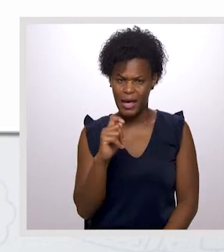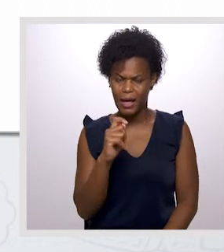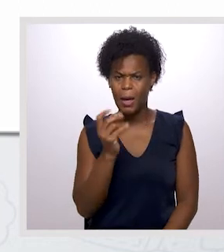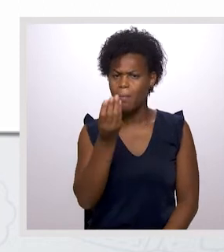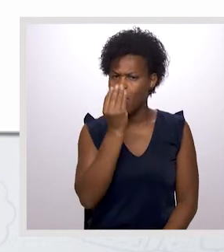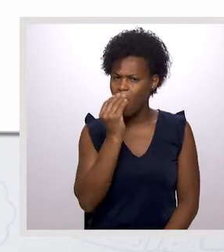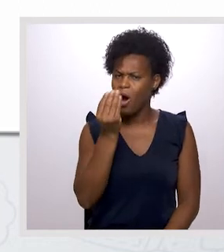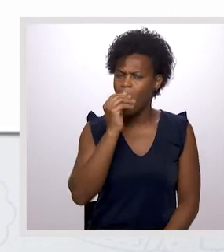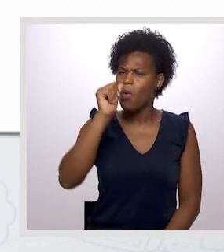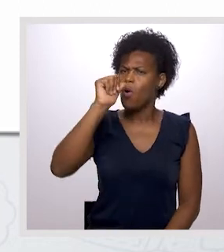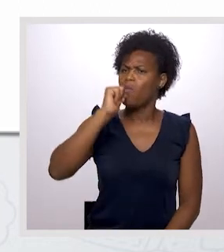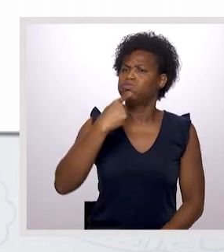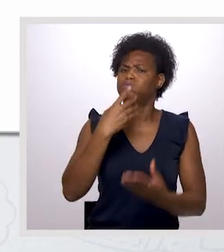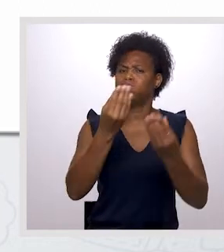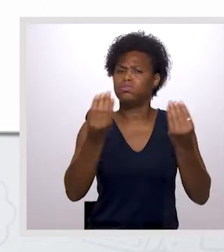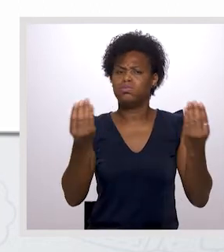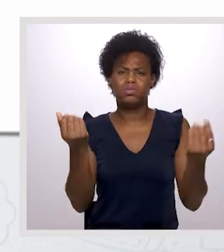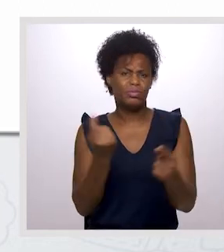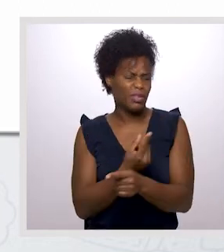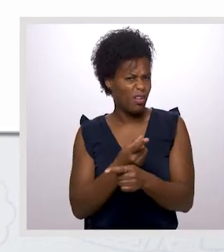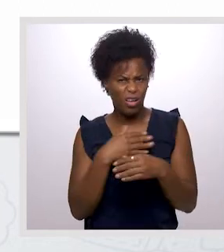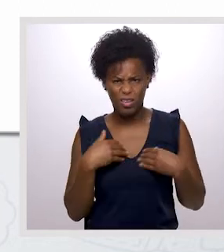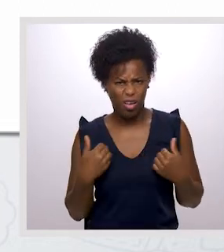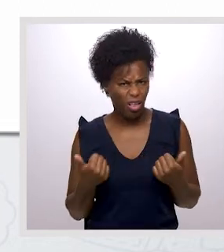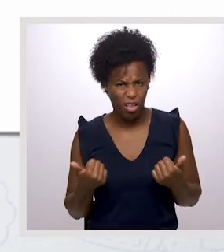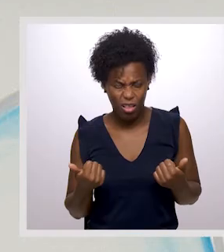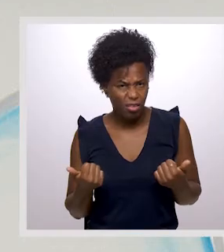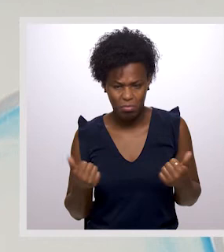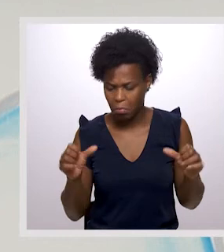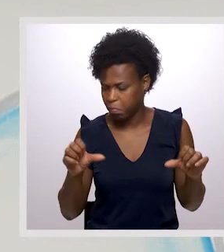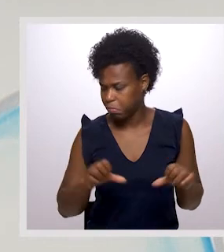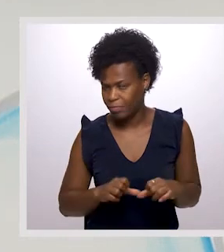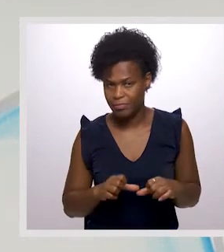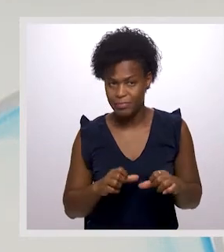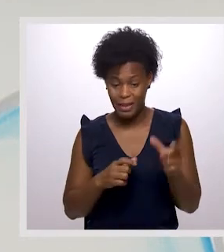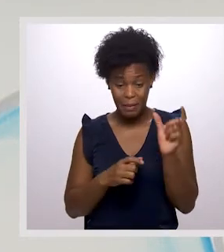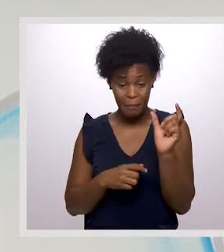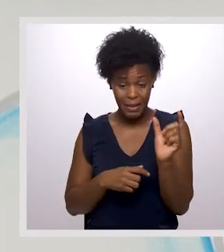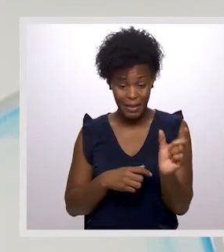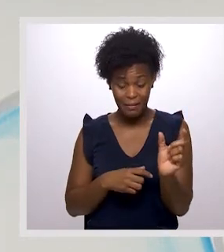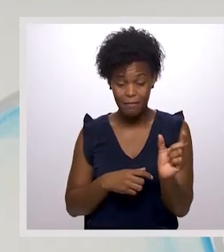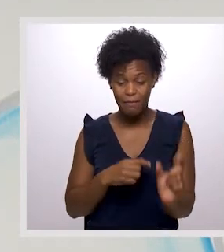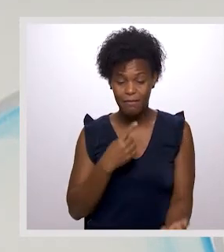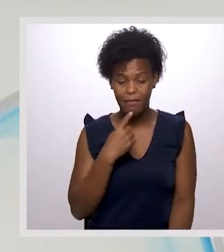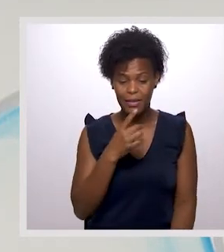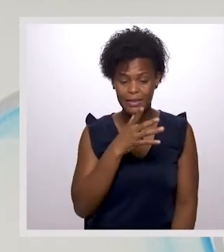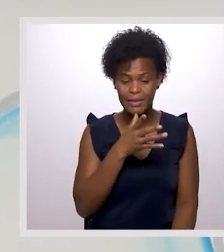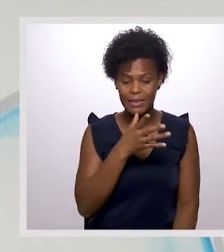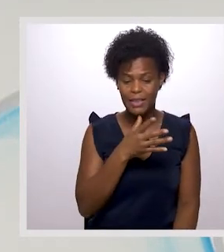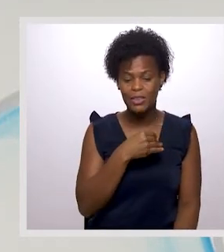de choses pas très saines. Vous comprenez le mot saine? Em português